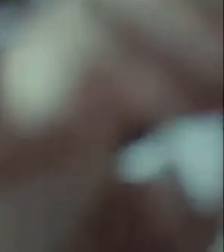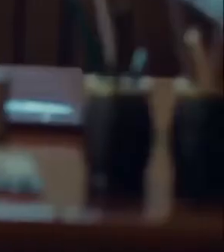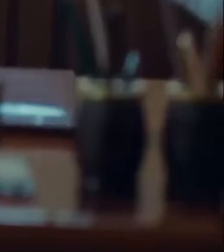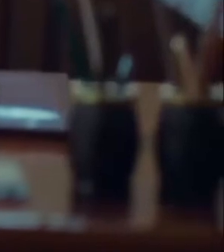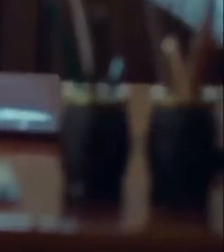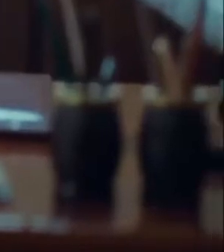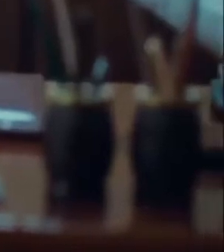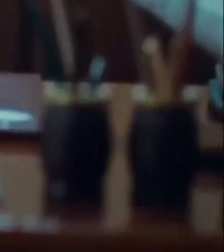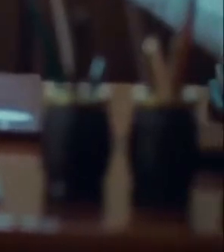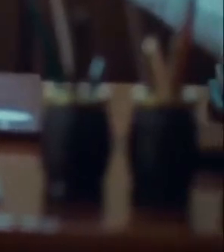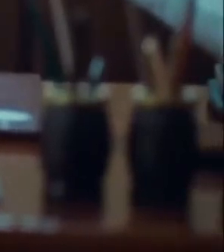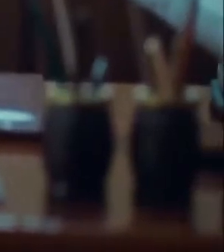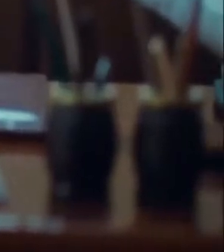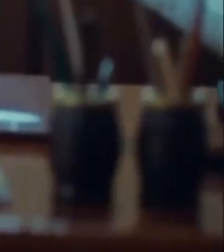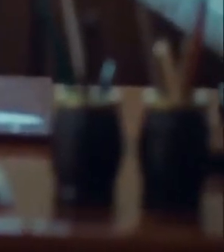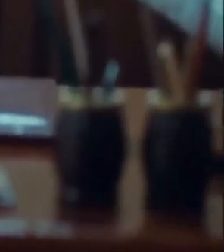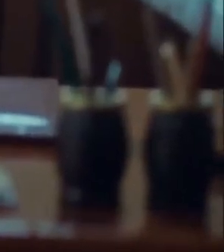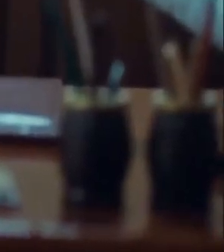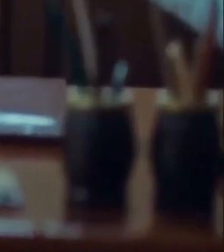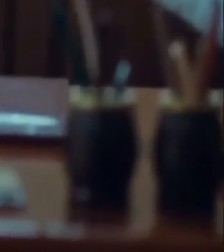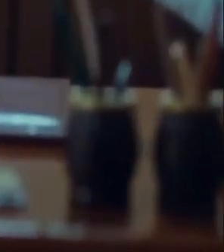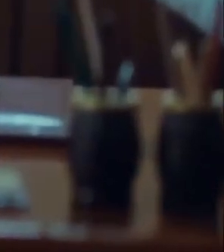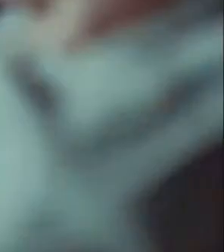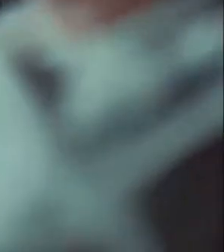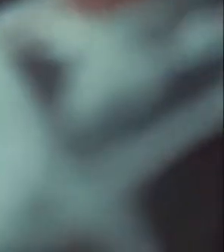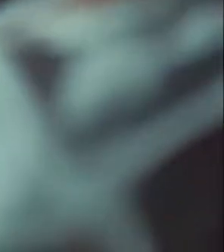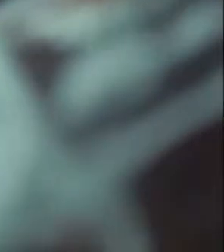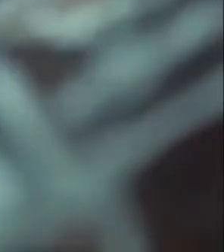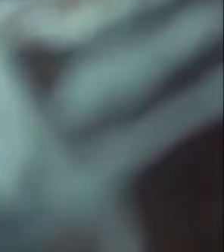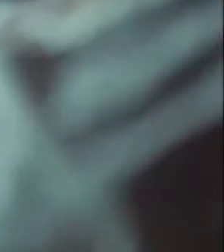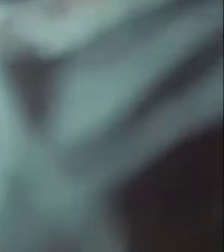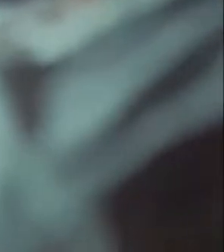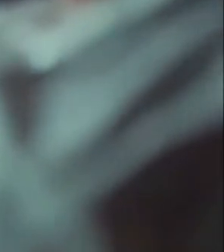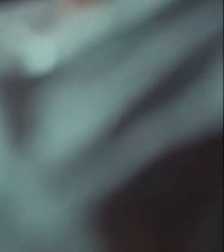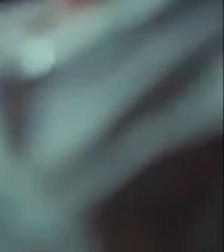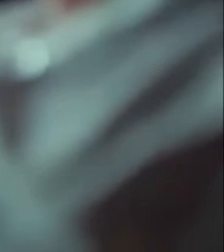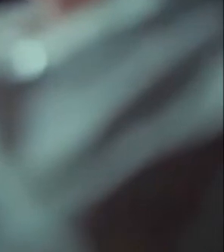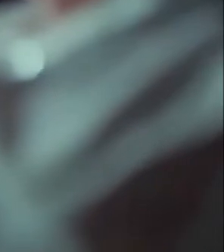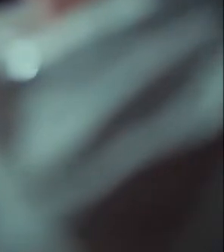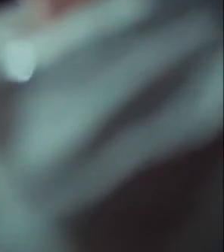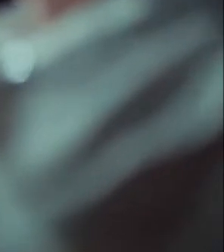gibi başını keyifsizce iki yana salladı. Fuat çayını yudumlayıp bardağı masaya bıraktı.